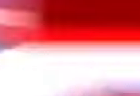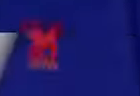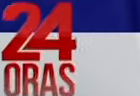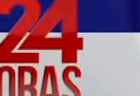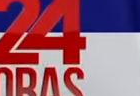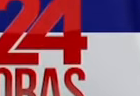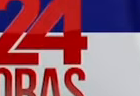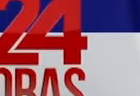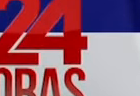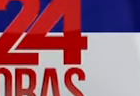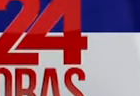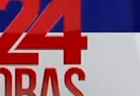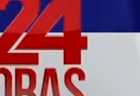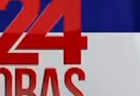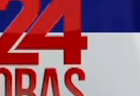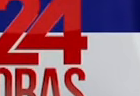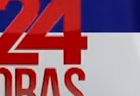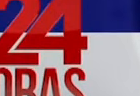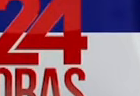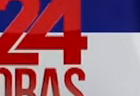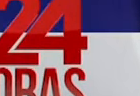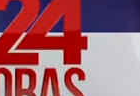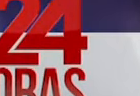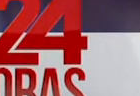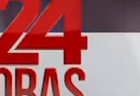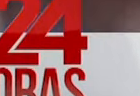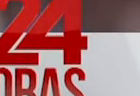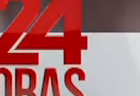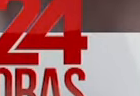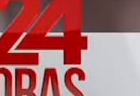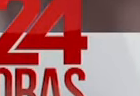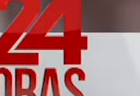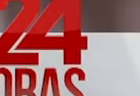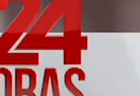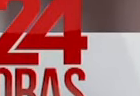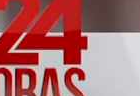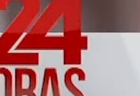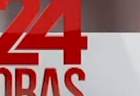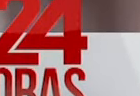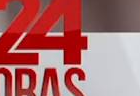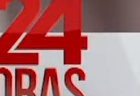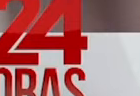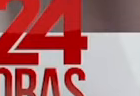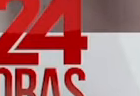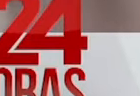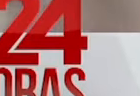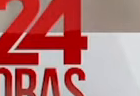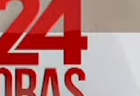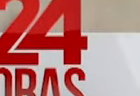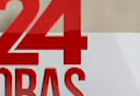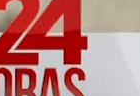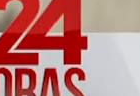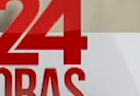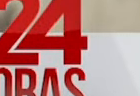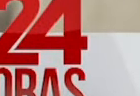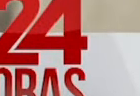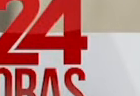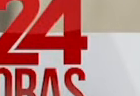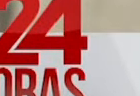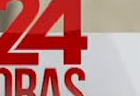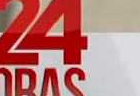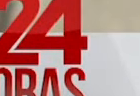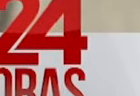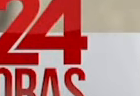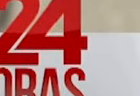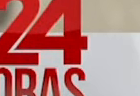At ang pagkilala kay Sarah Geronimo sa Billboard Women in Music Awards na ikinaproud ng kanyang hobby na si